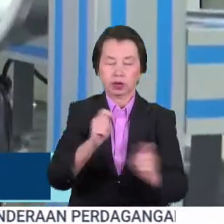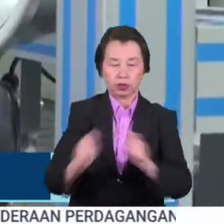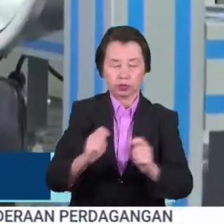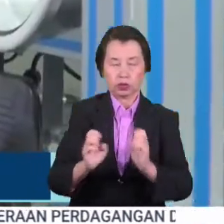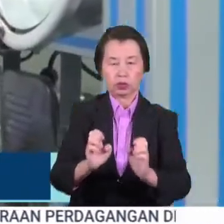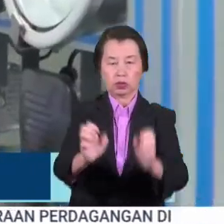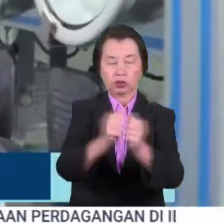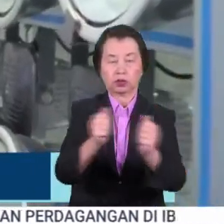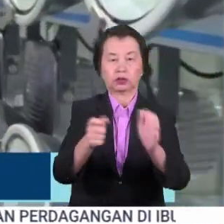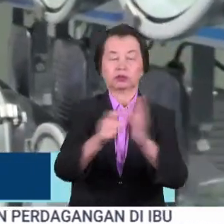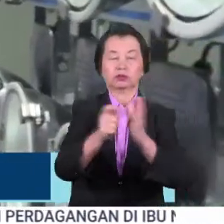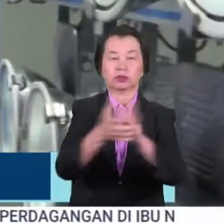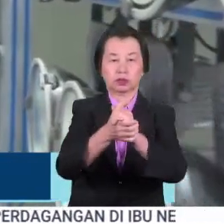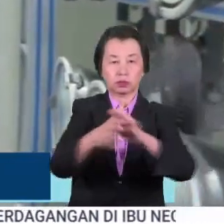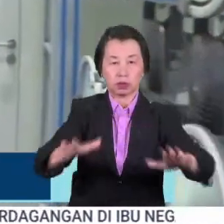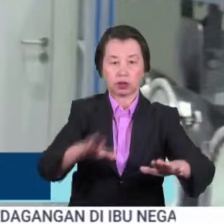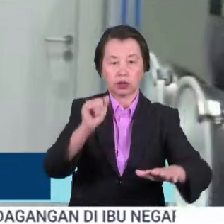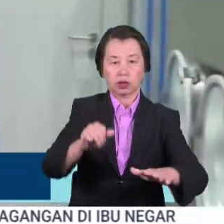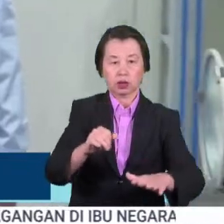kecemasan dan keselamatan,